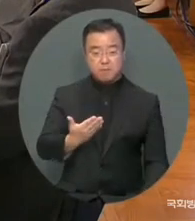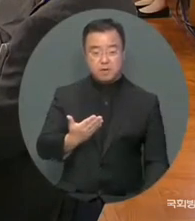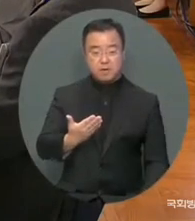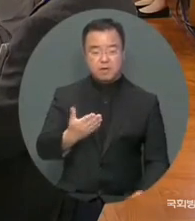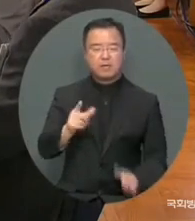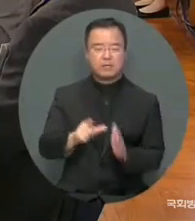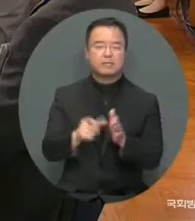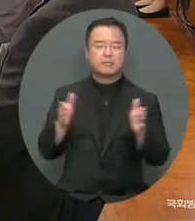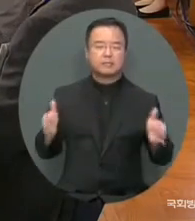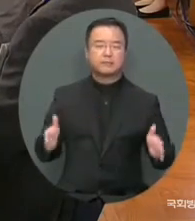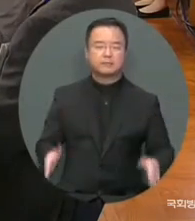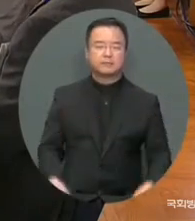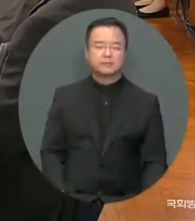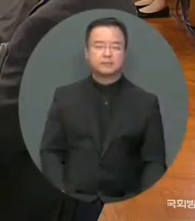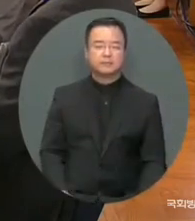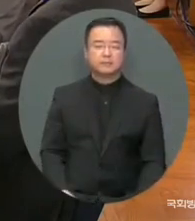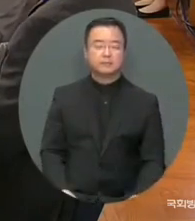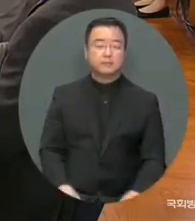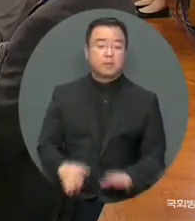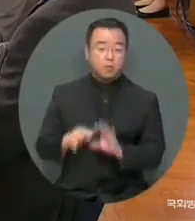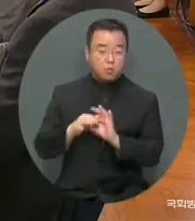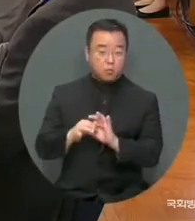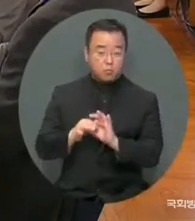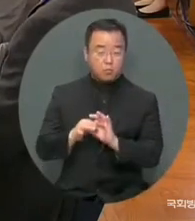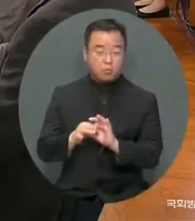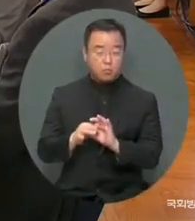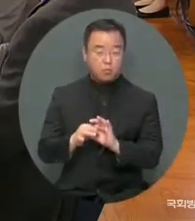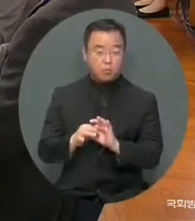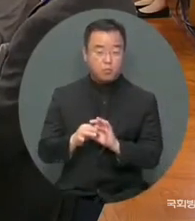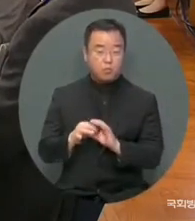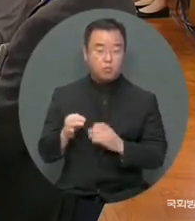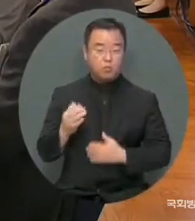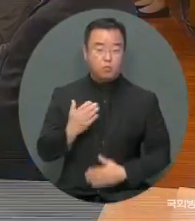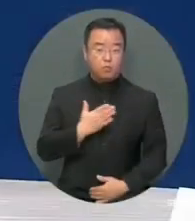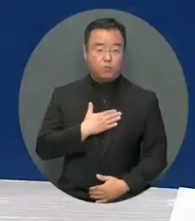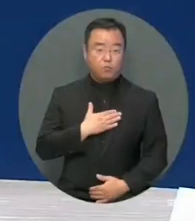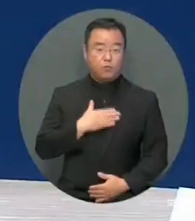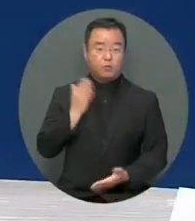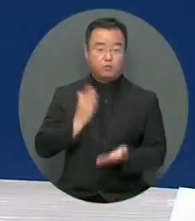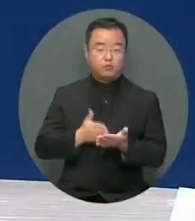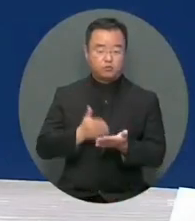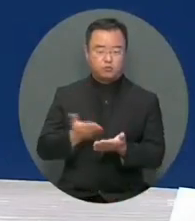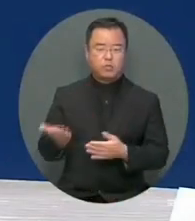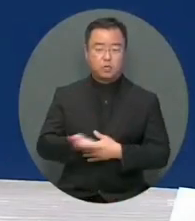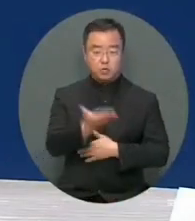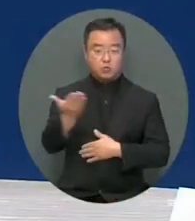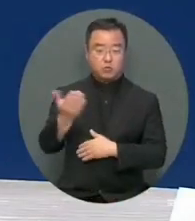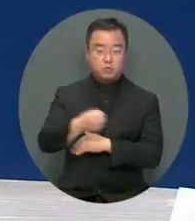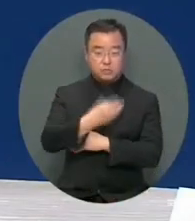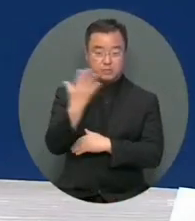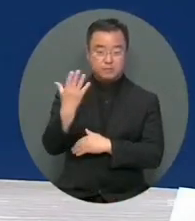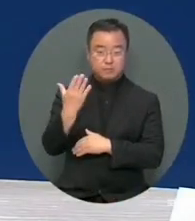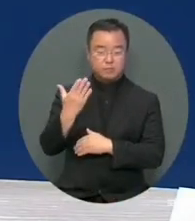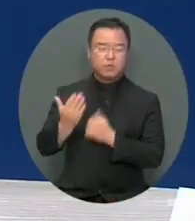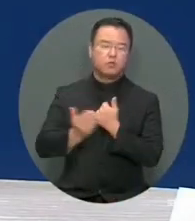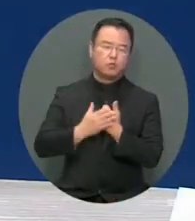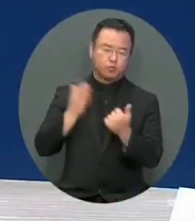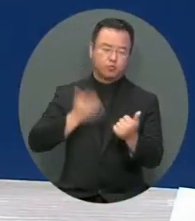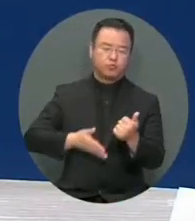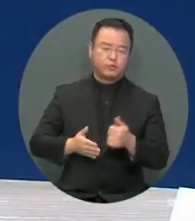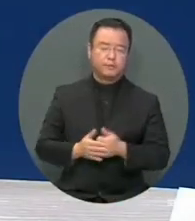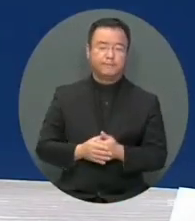합니다. 근데 이것과 관련해서 제가 언론에도 한 가지 협조의 말씀을 당부드립니다.